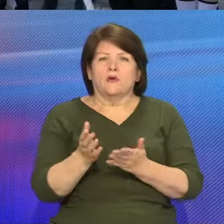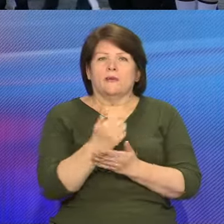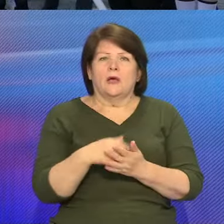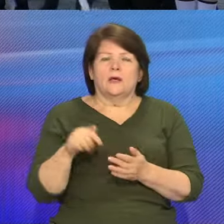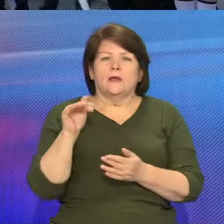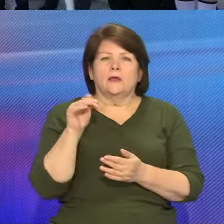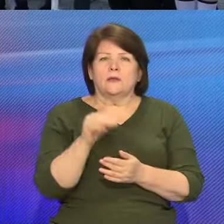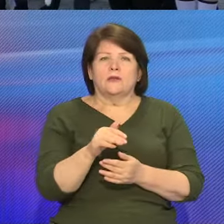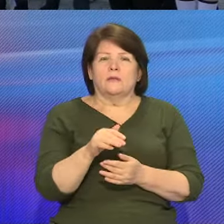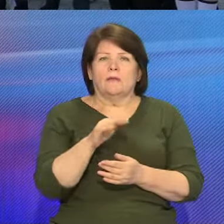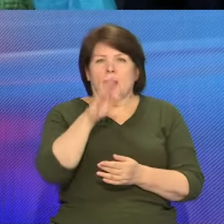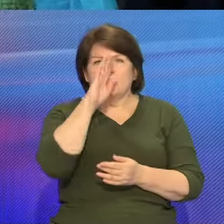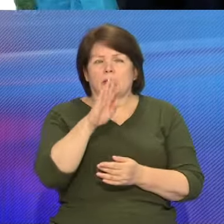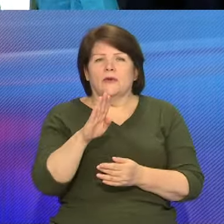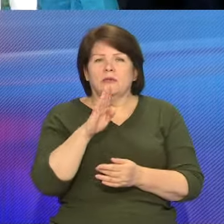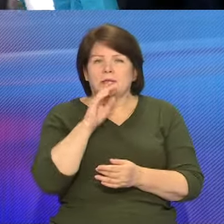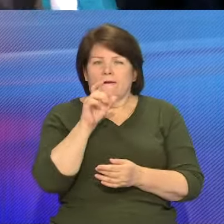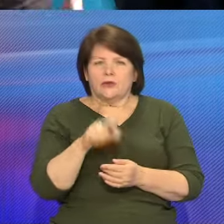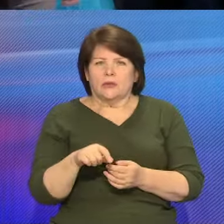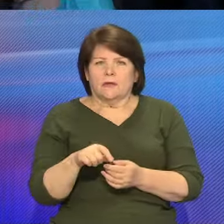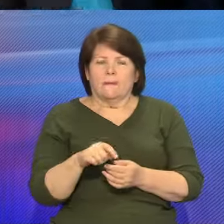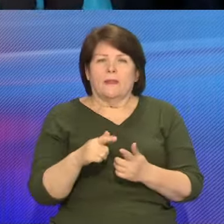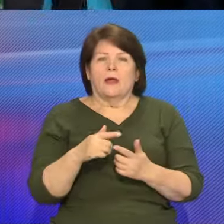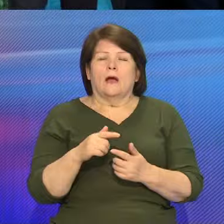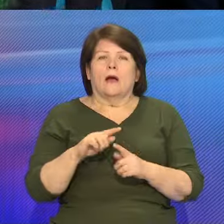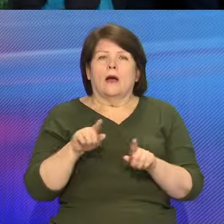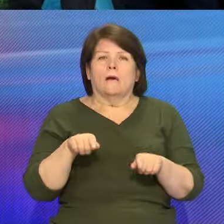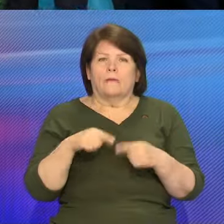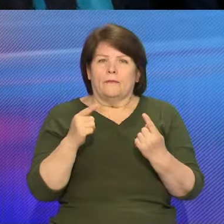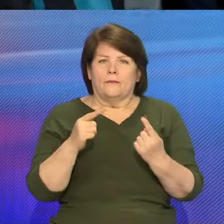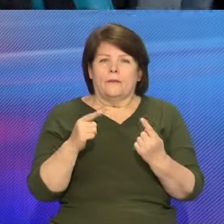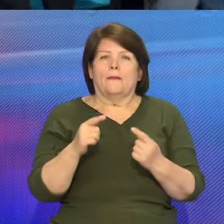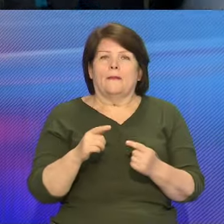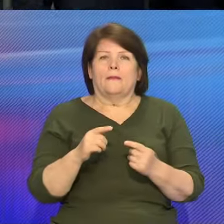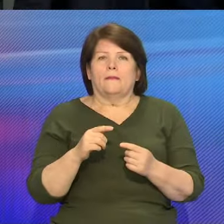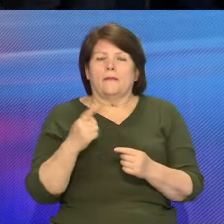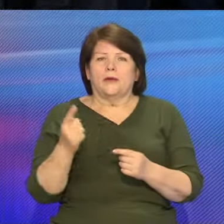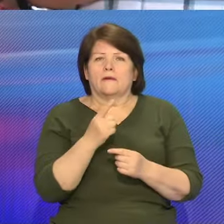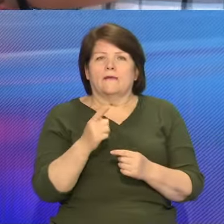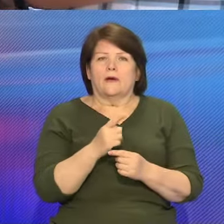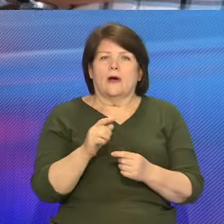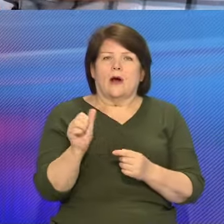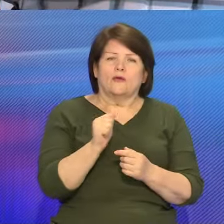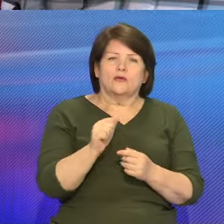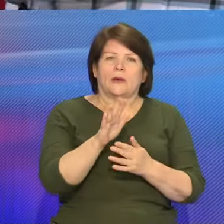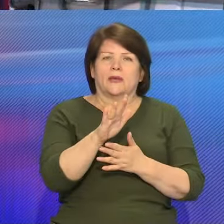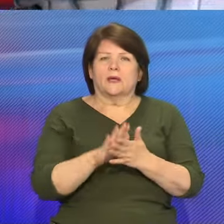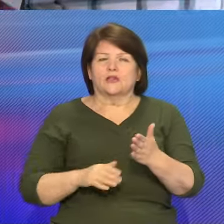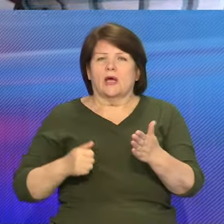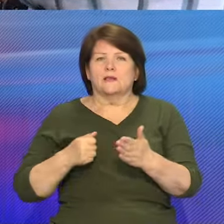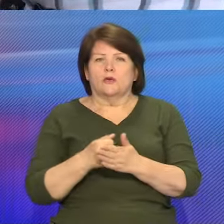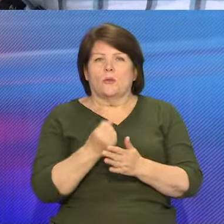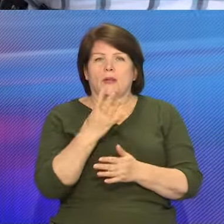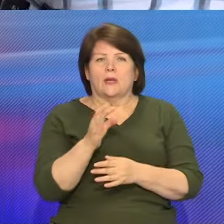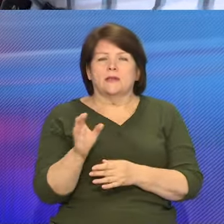девчонкам и хлопчикам. Компания, призванная допомогши детям с особливым лёсом, стартовала 1 жнивня и продолжится до